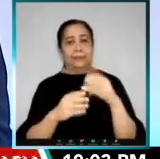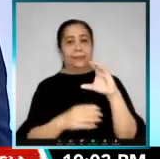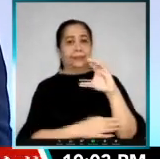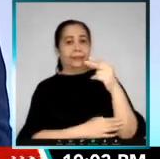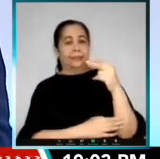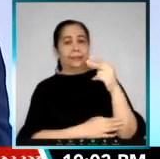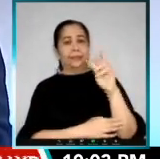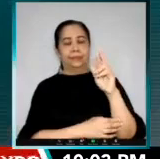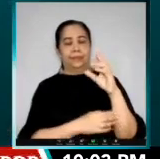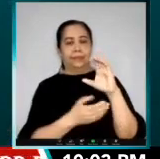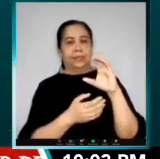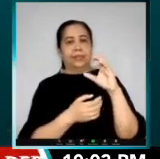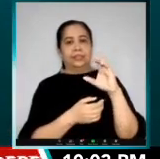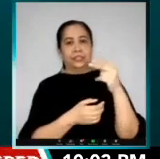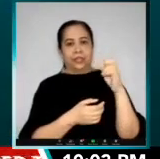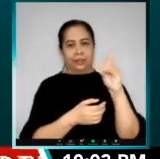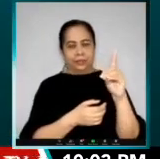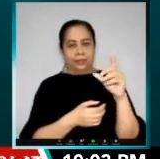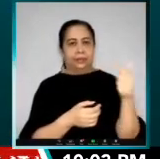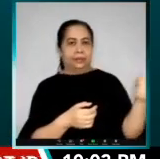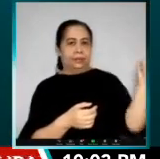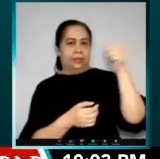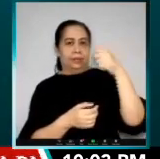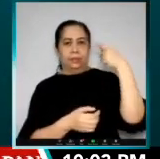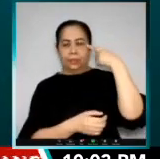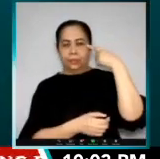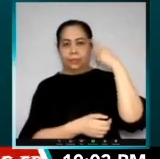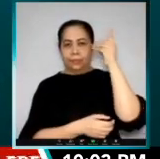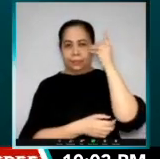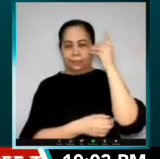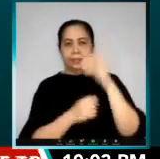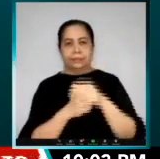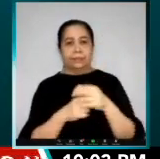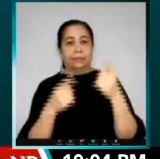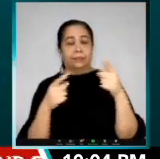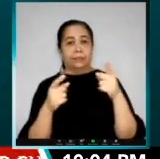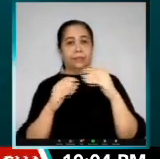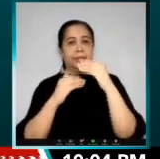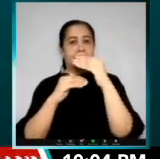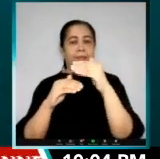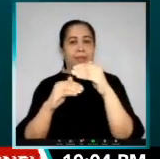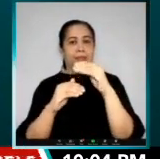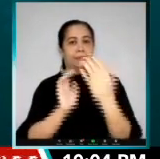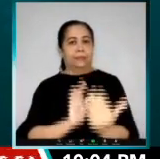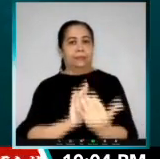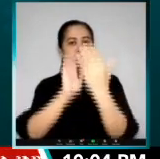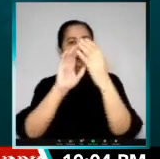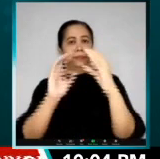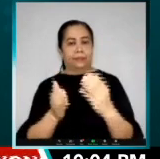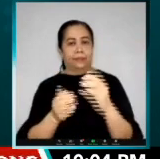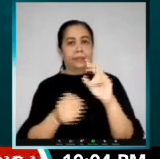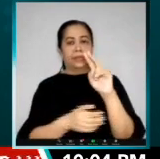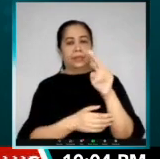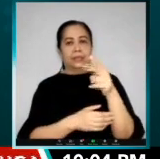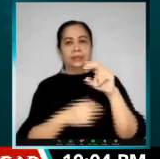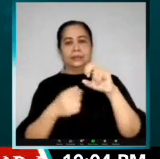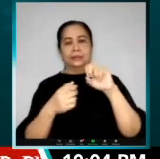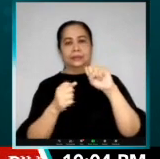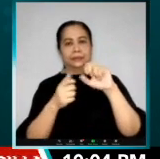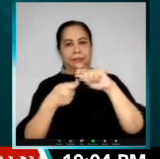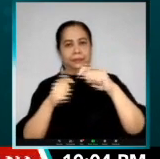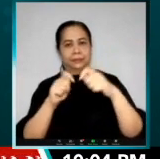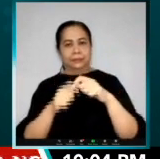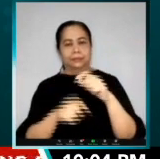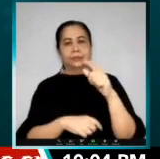Education. Ayon kay CHED Chairman Prospero De Vera, epektibo ang limited face-to-face classes sa second semester ng school year 2020